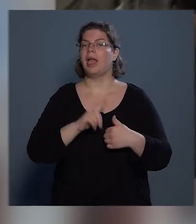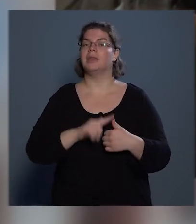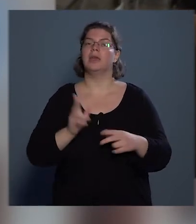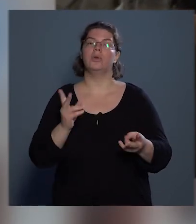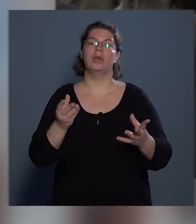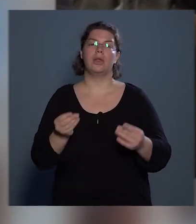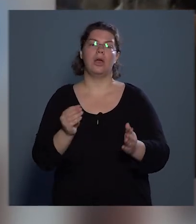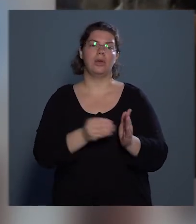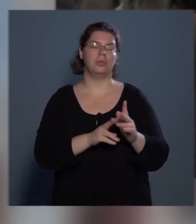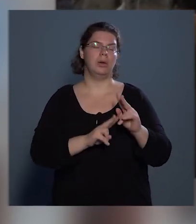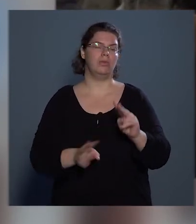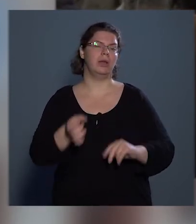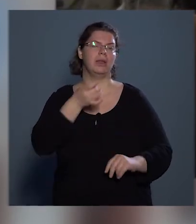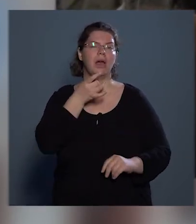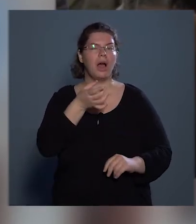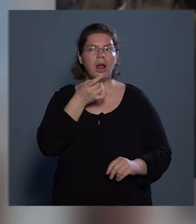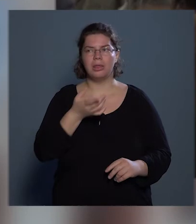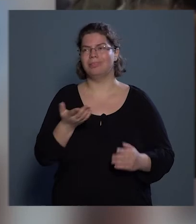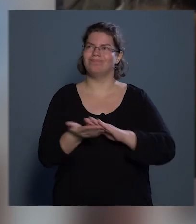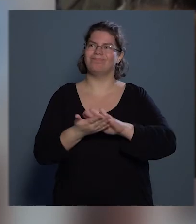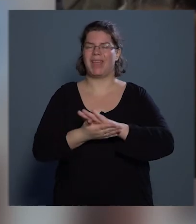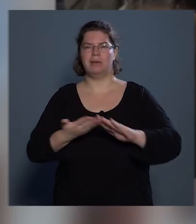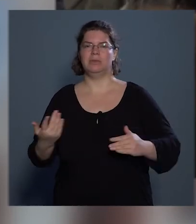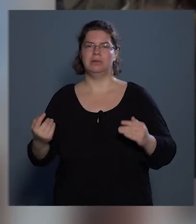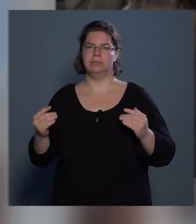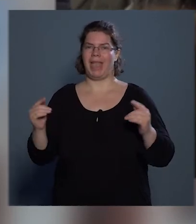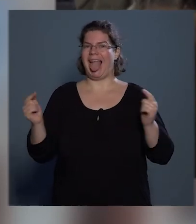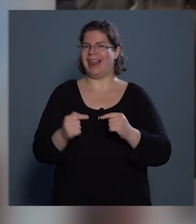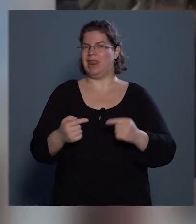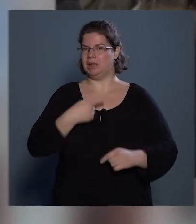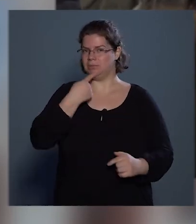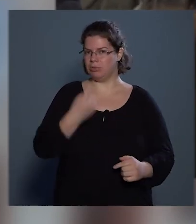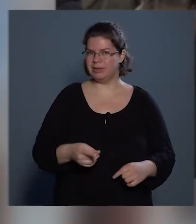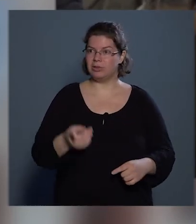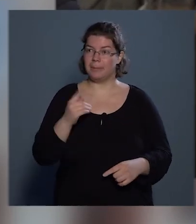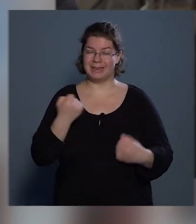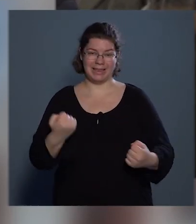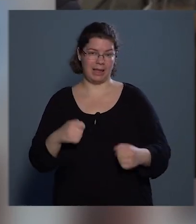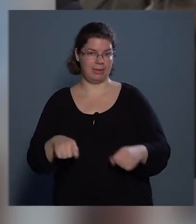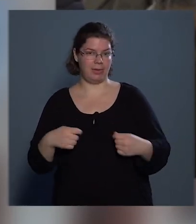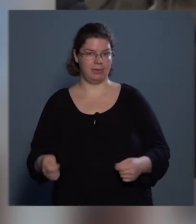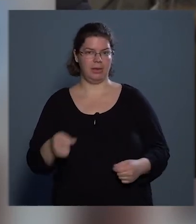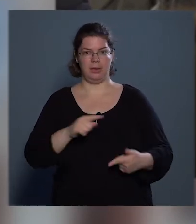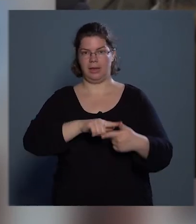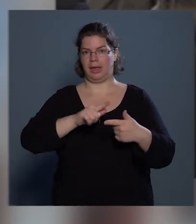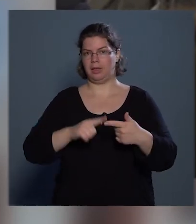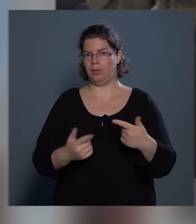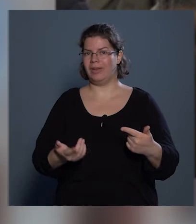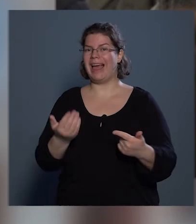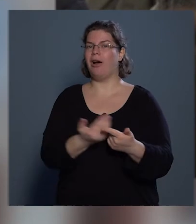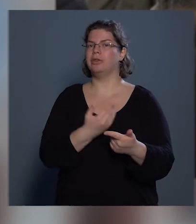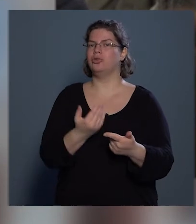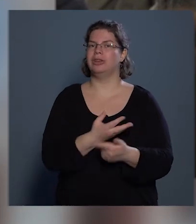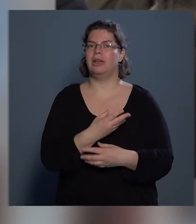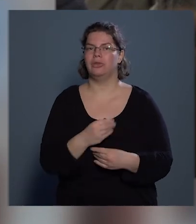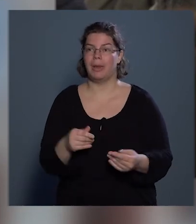egy alapvető ellentmondás, amit viszonylag nehéz feloldani. Ugye itt kétfajta hasznosítási mód, a